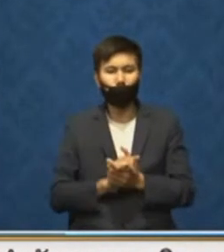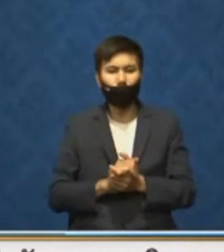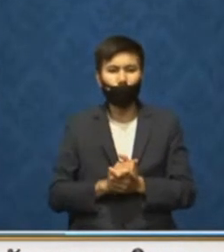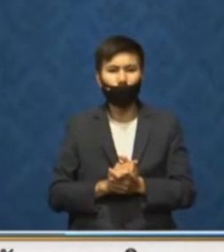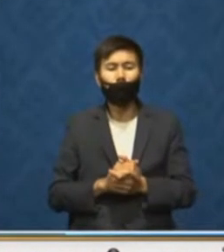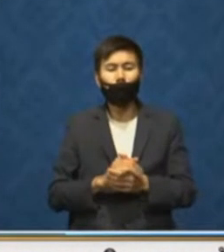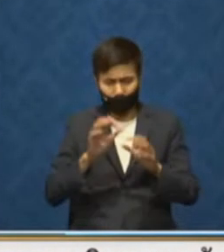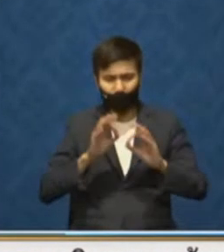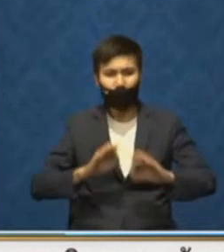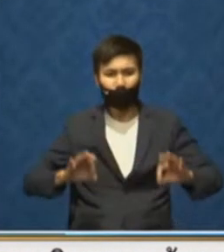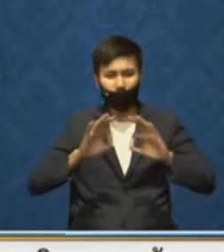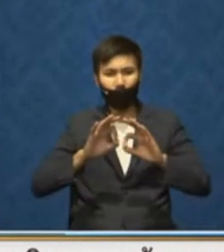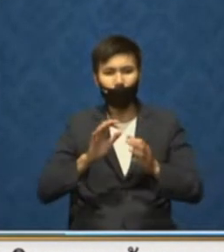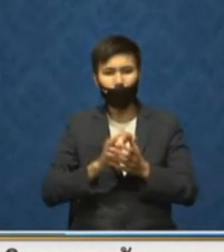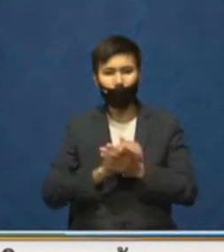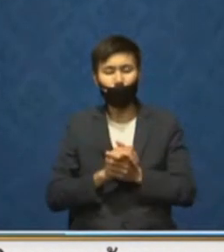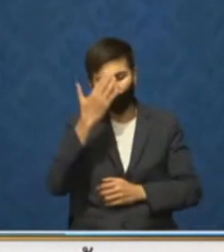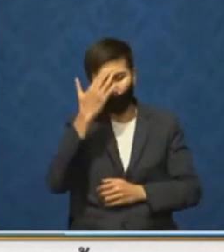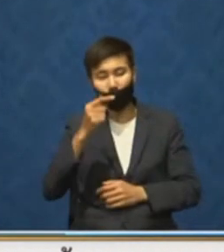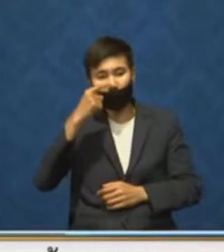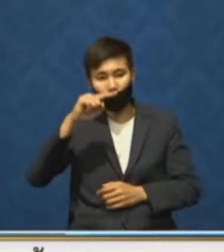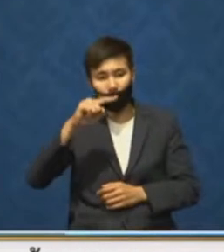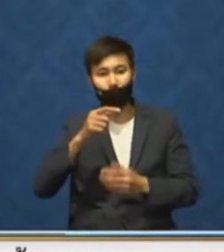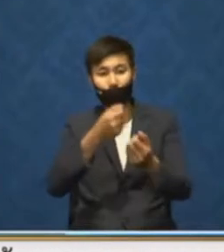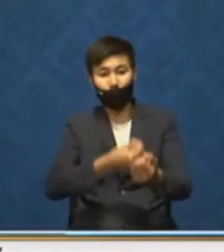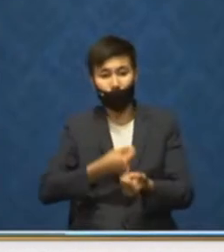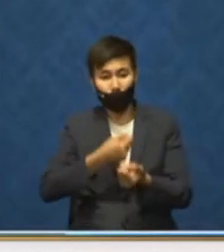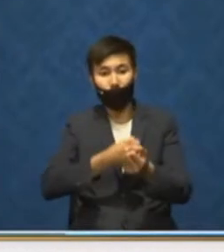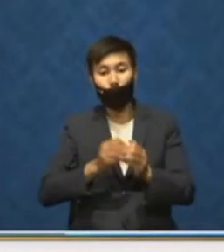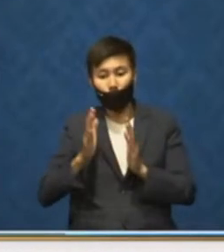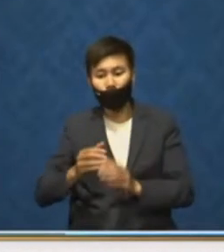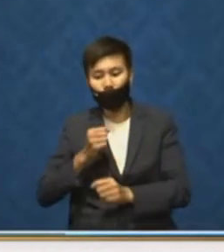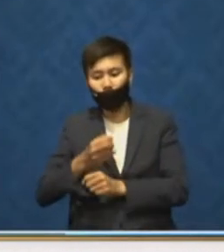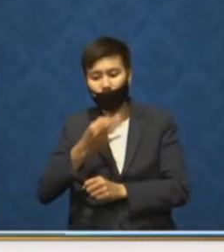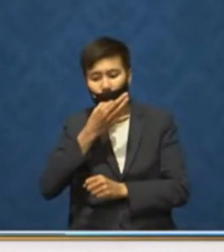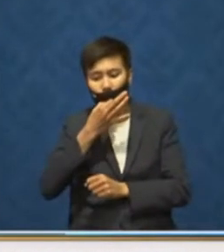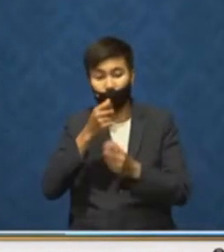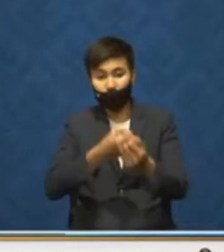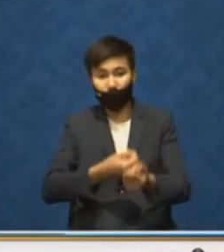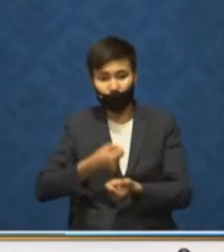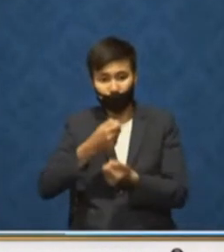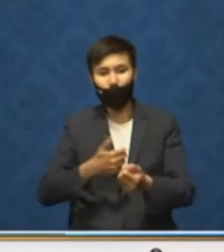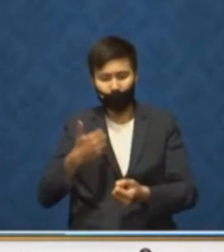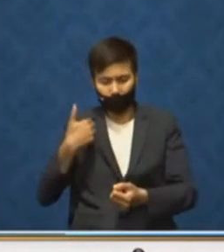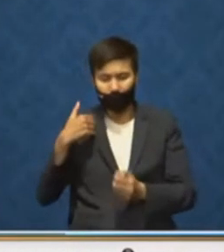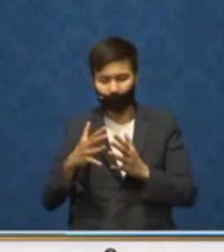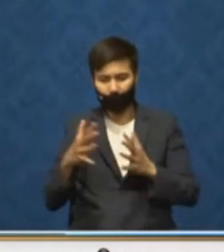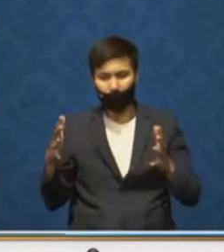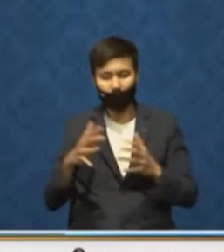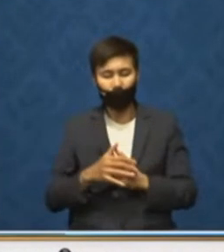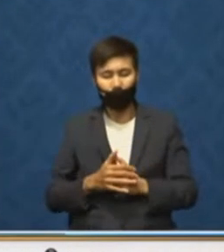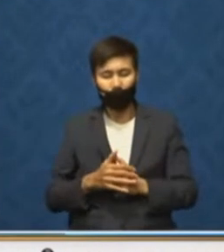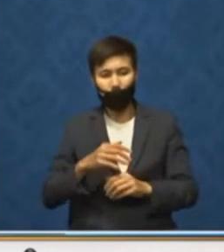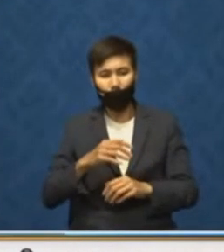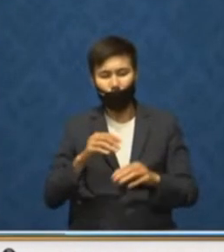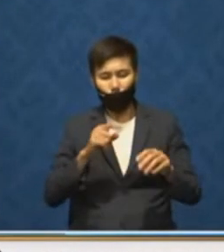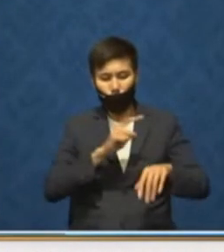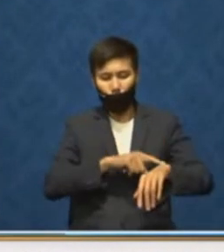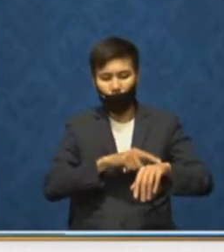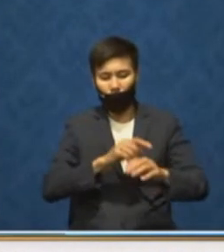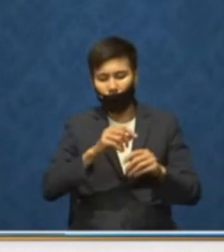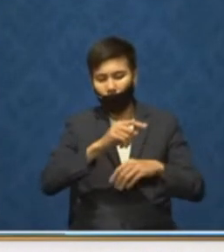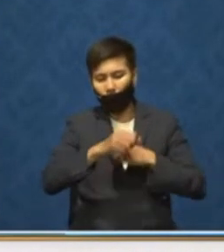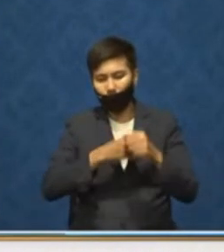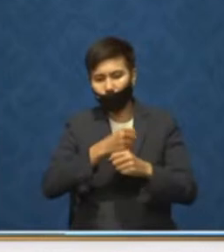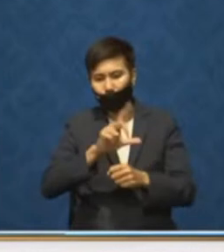มีความสำคัญมาประเทศเราเป็นประเทศเกษตรกรรมนะครับเอ่อตอนนี้มีจำนวนมากเราได้กำหนดในเรื่องของการจัดทำแผนแม่บทระยะ 20ปีในเรื่อง